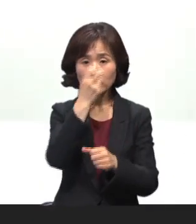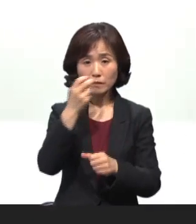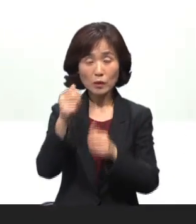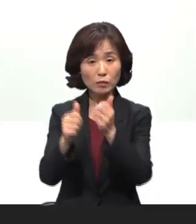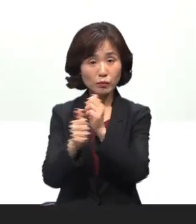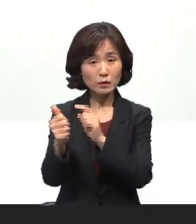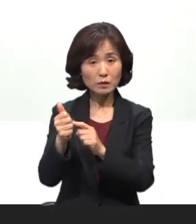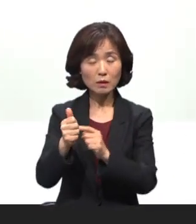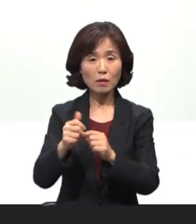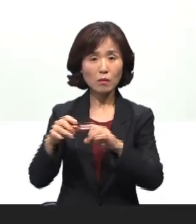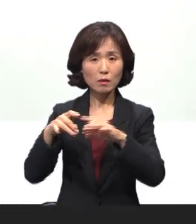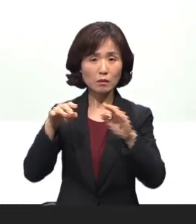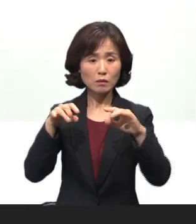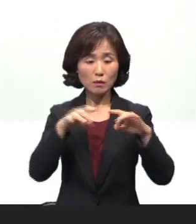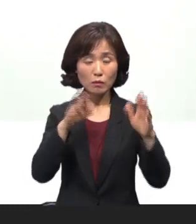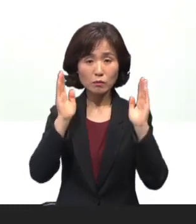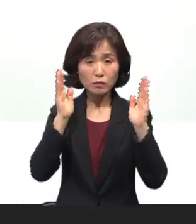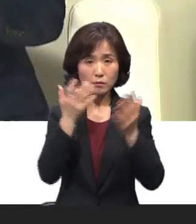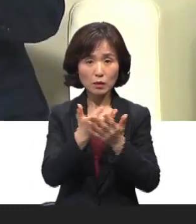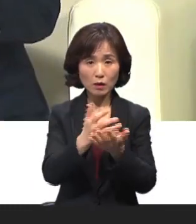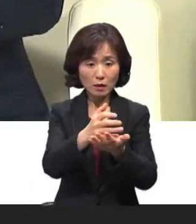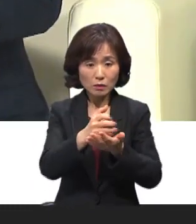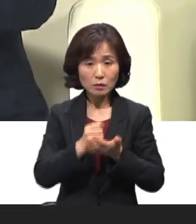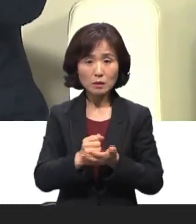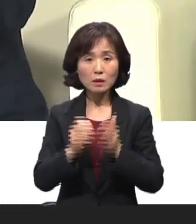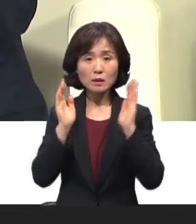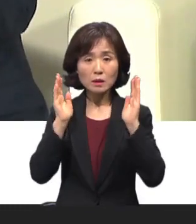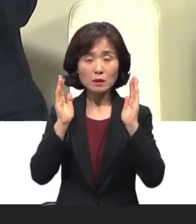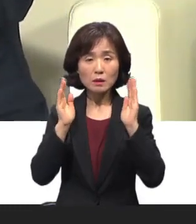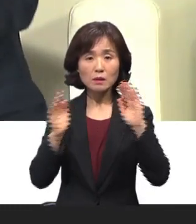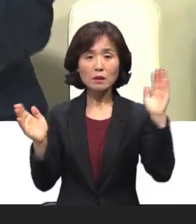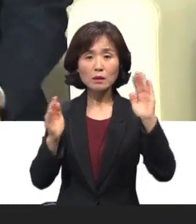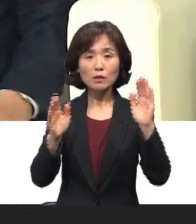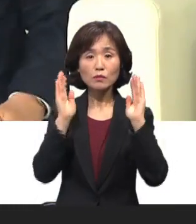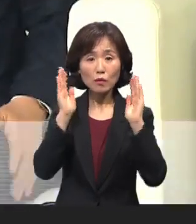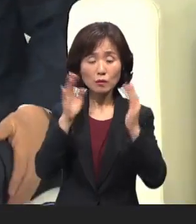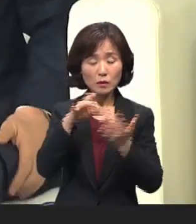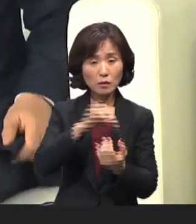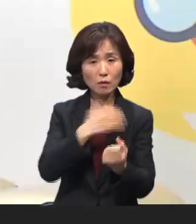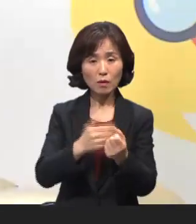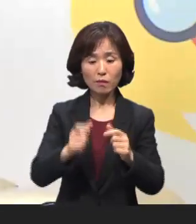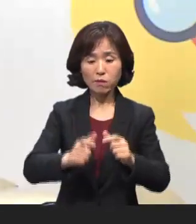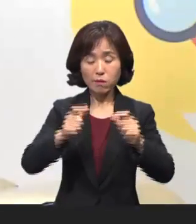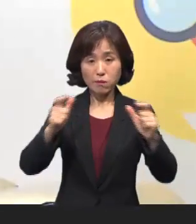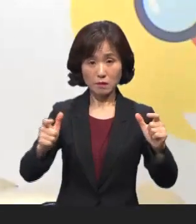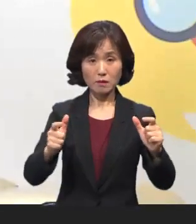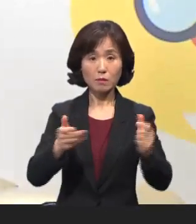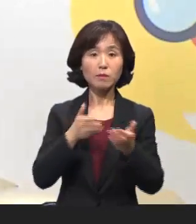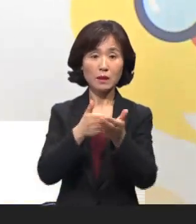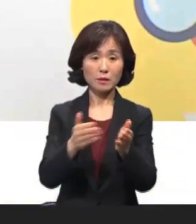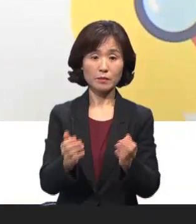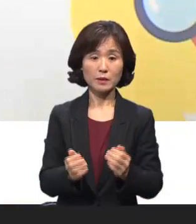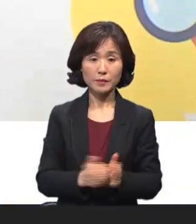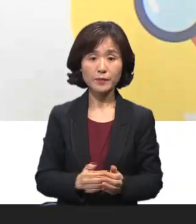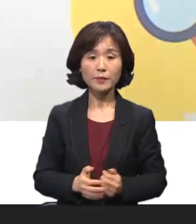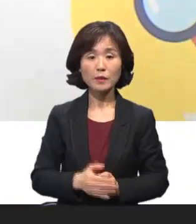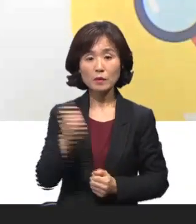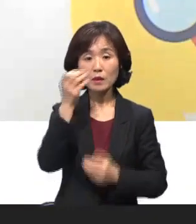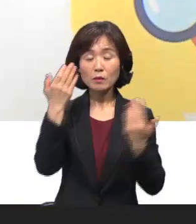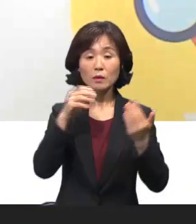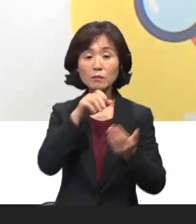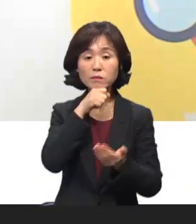부회장은 원격 수업 자료를 바탕으로 학생의 수업 선택권을 넓힐 수 있다고 제안했습니다. 고교 학점제 도입